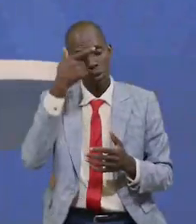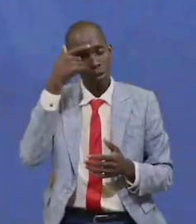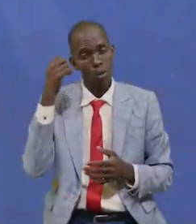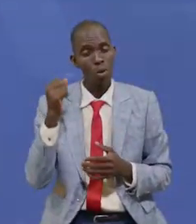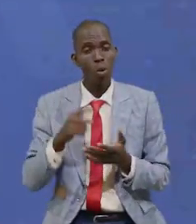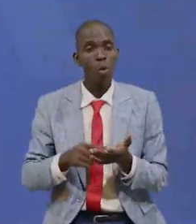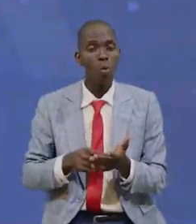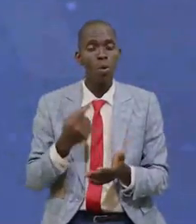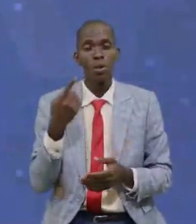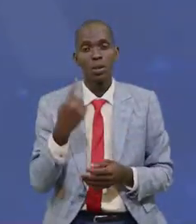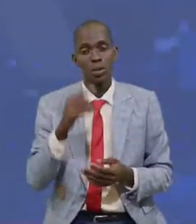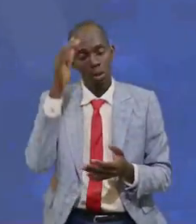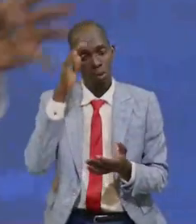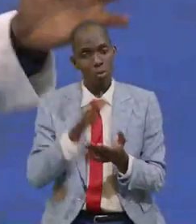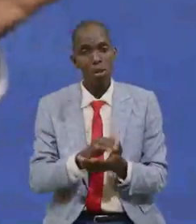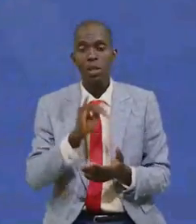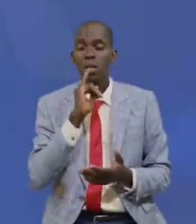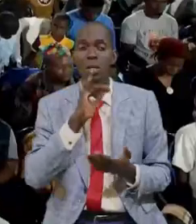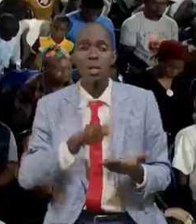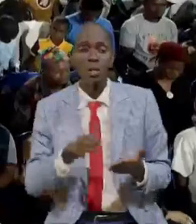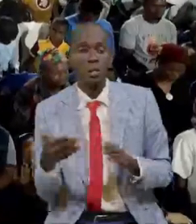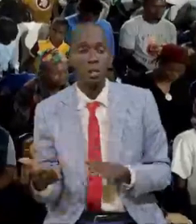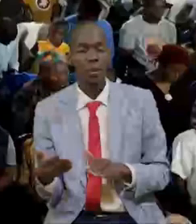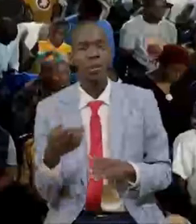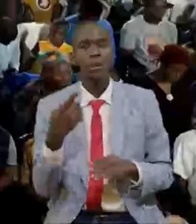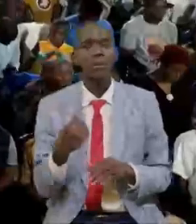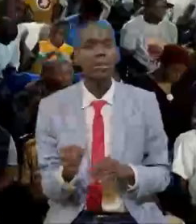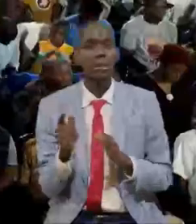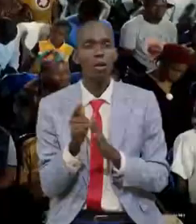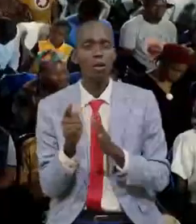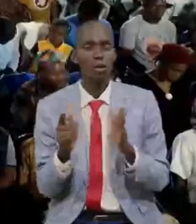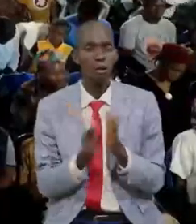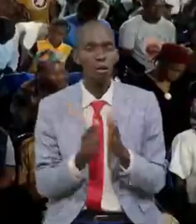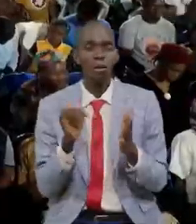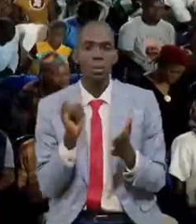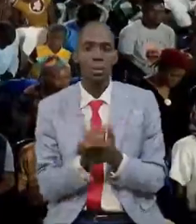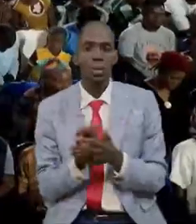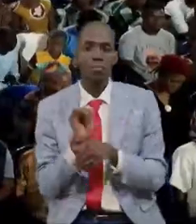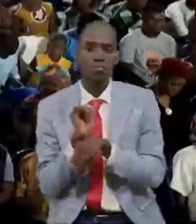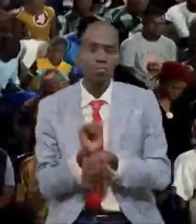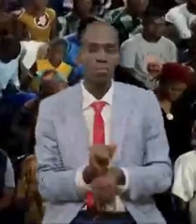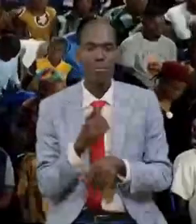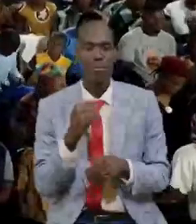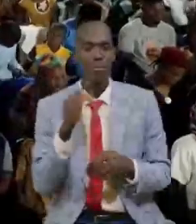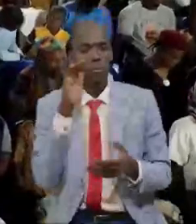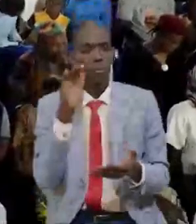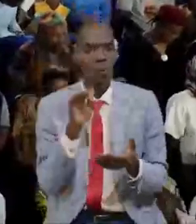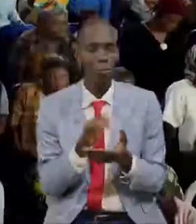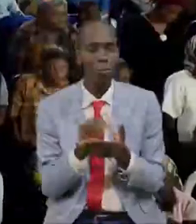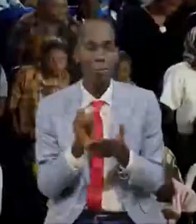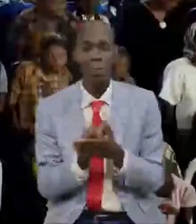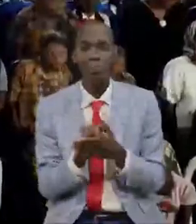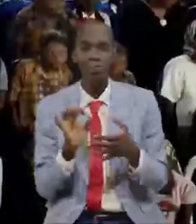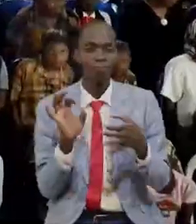mort. Dès que le mari meurt, la loi qui liait la femme à son